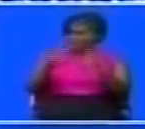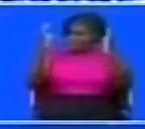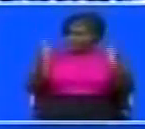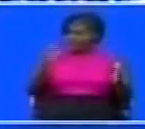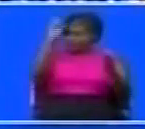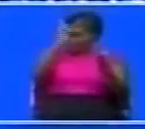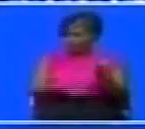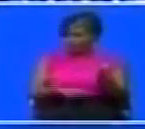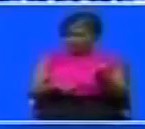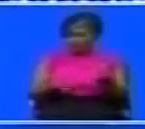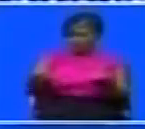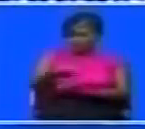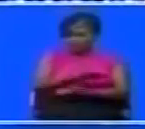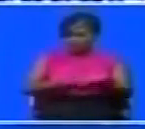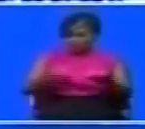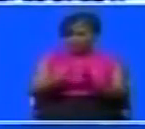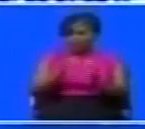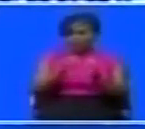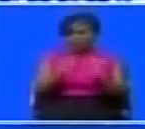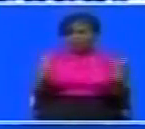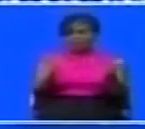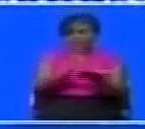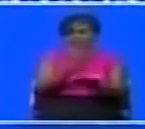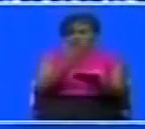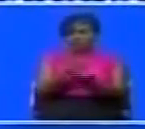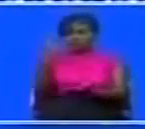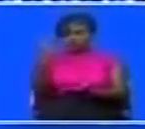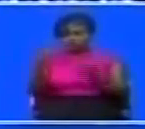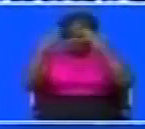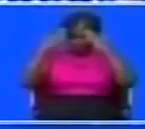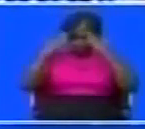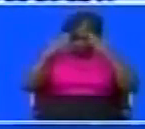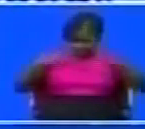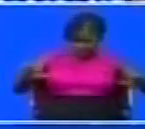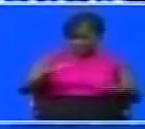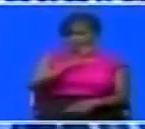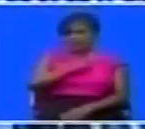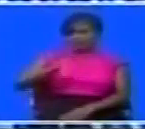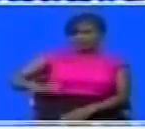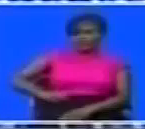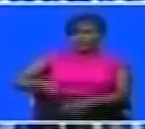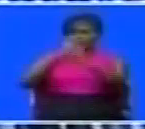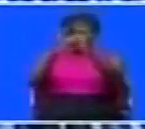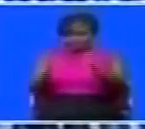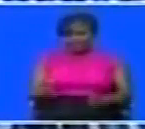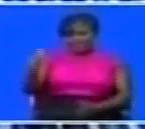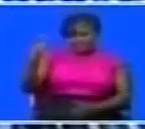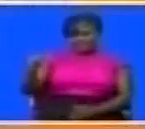ikiwa ni kuleta utangamano baina ya dini zote mbili. John Juma, Kate and Leo,